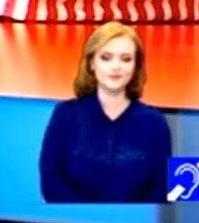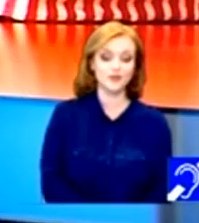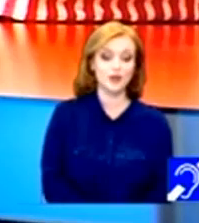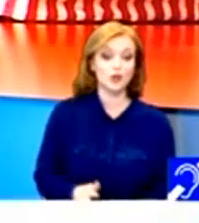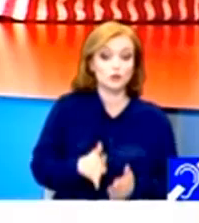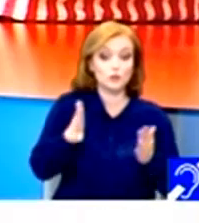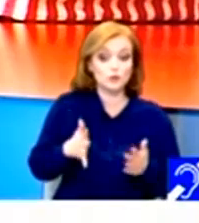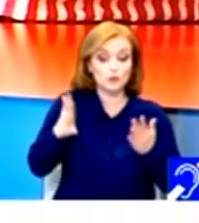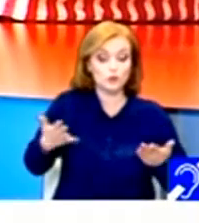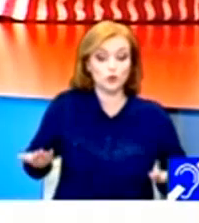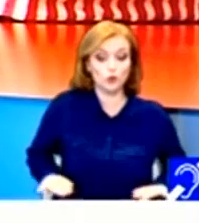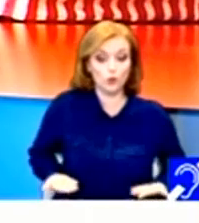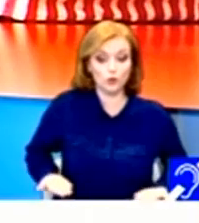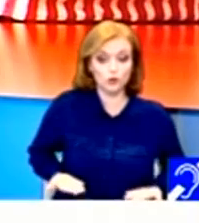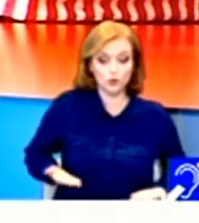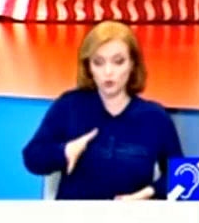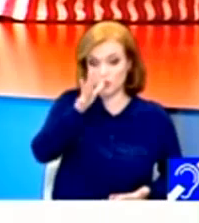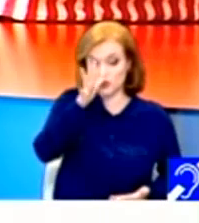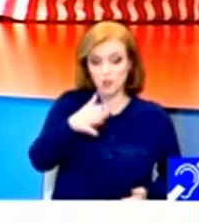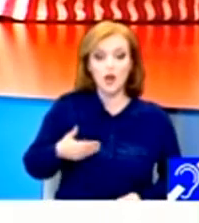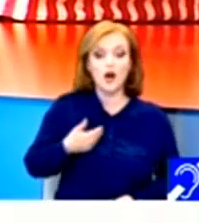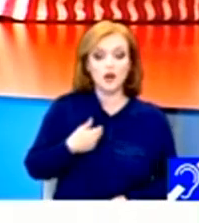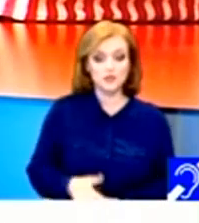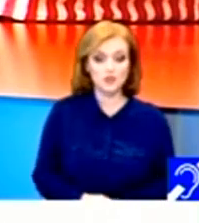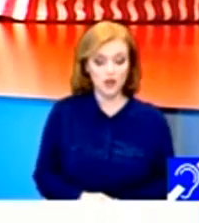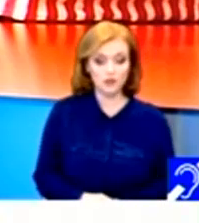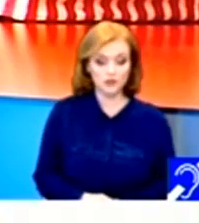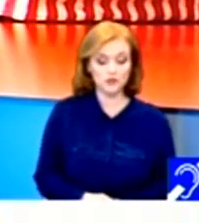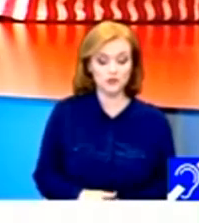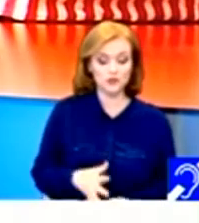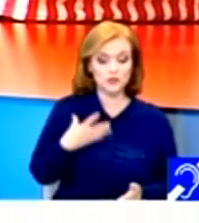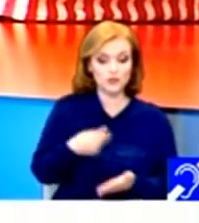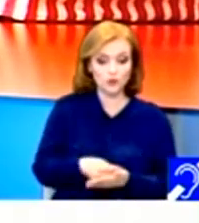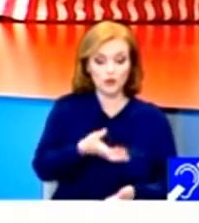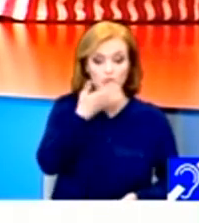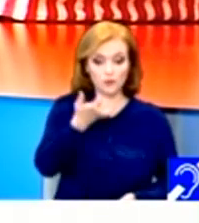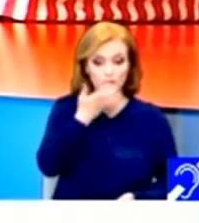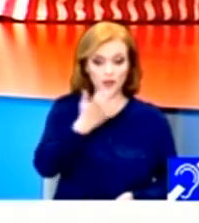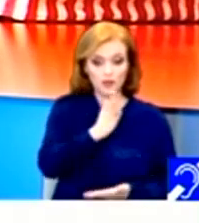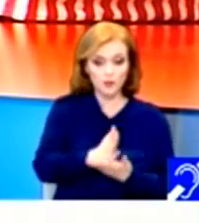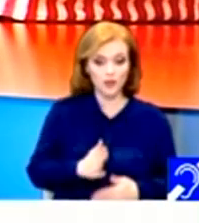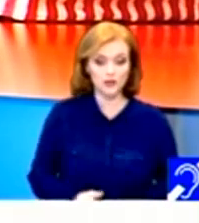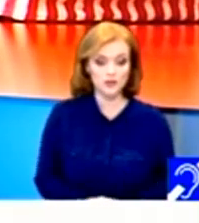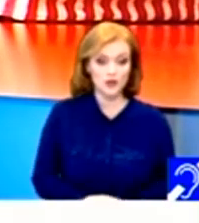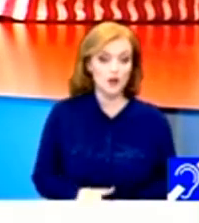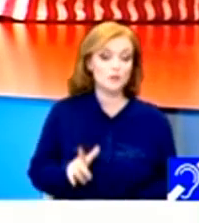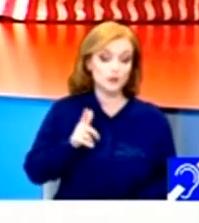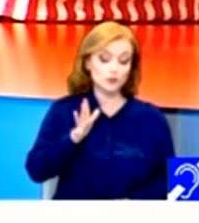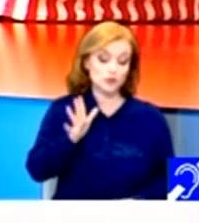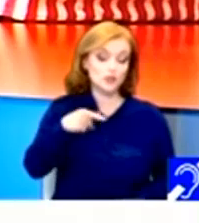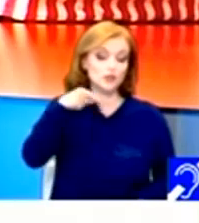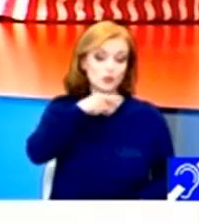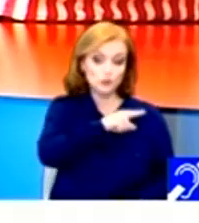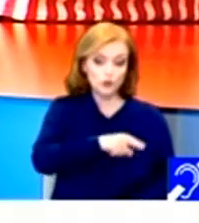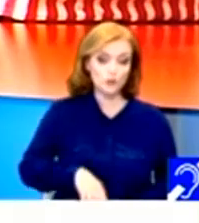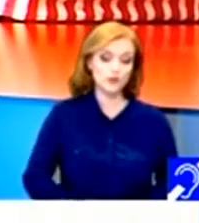Tot mai mulți locuitori ai Chișinăului își doresc în blocuri puncte termice individuale. Și asta pentru că noul sistem permite încălzirea apei direct în